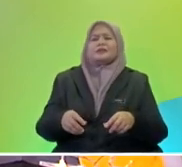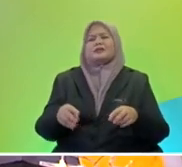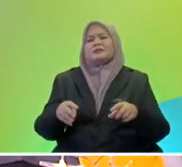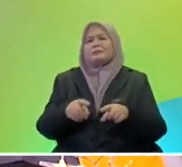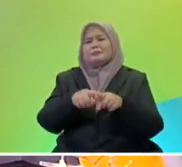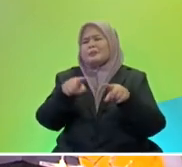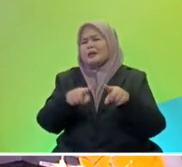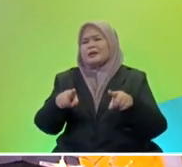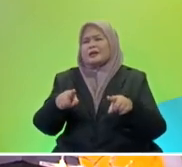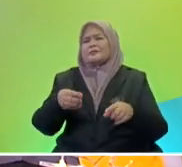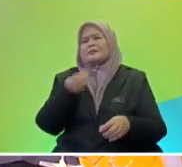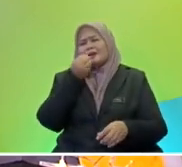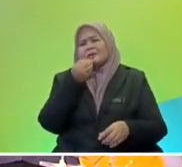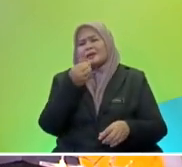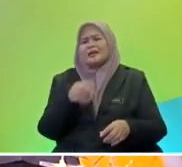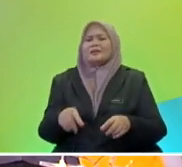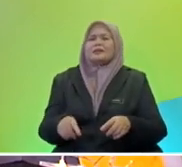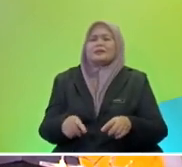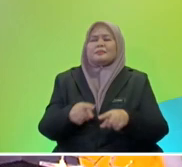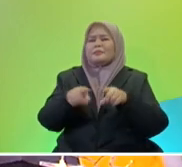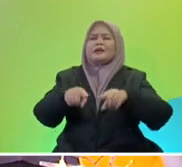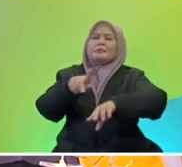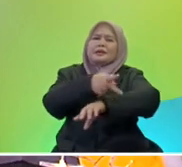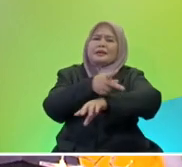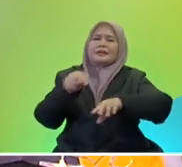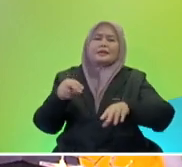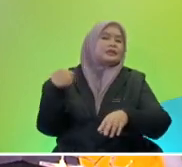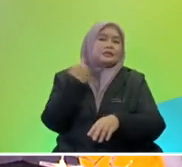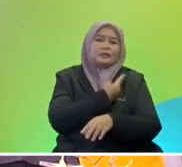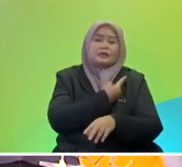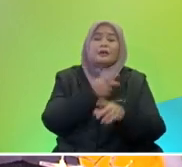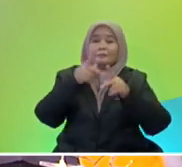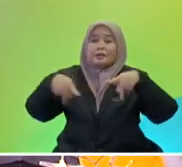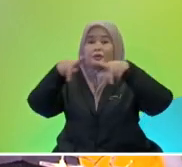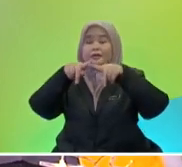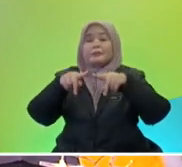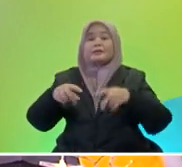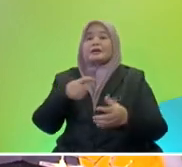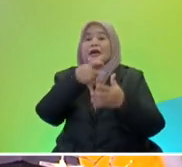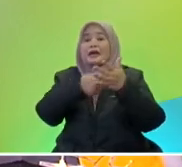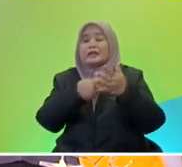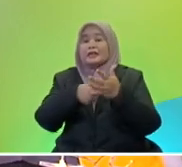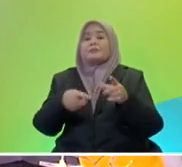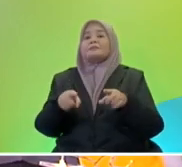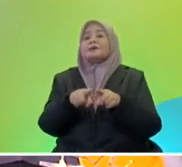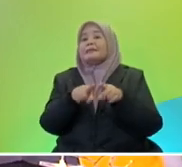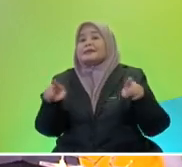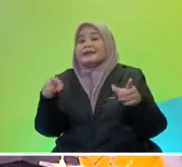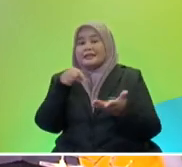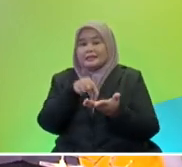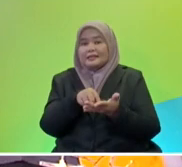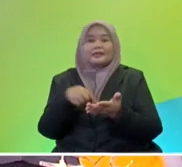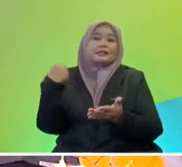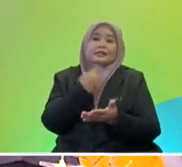juadah kita boleh memakai macam-macam jenis pakaian jadi kita perlu menghargai perbedaan ini Oke